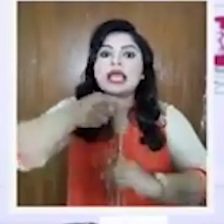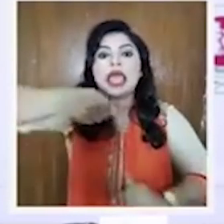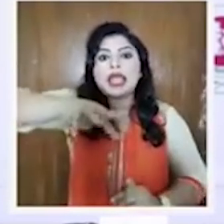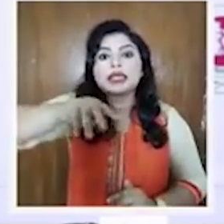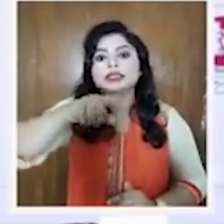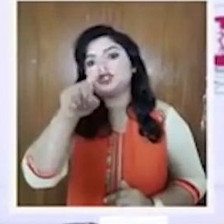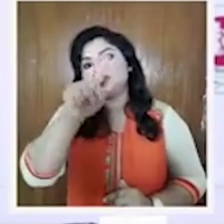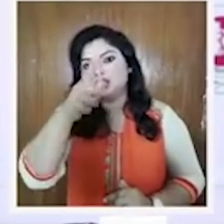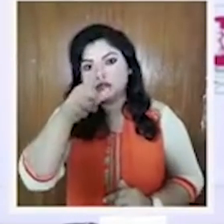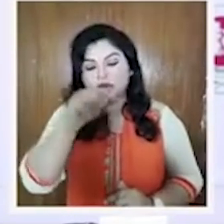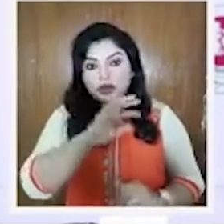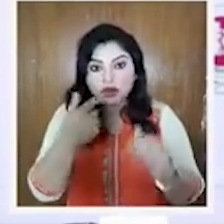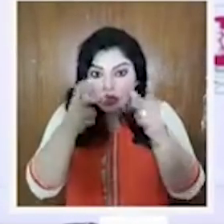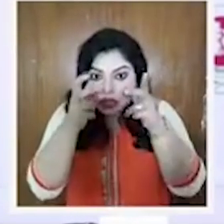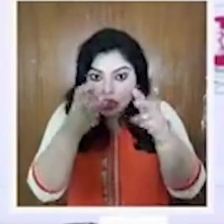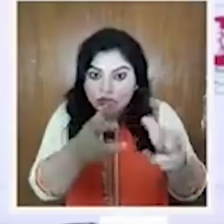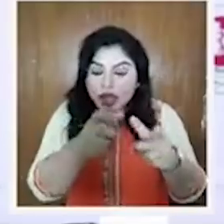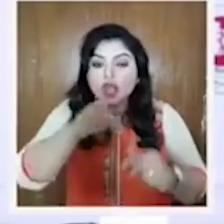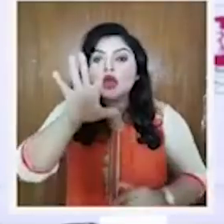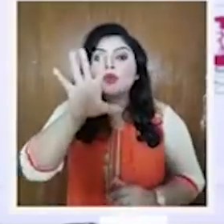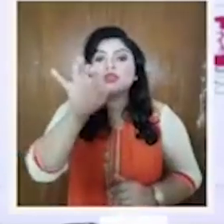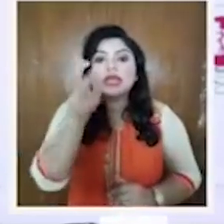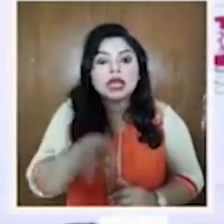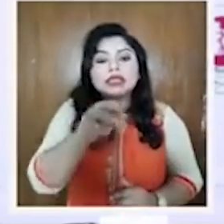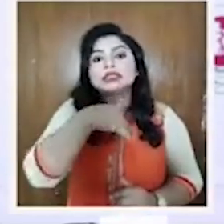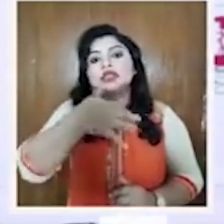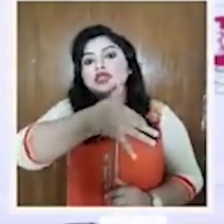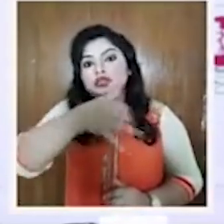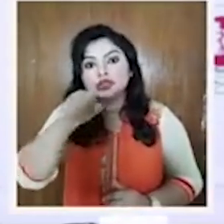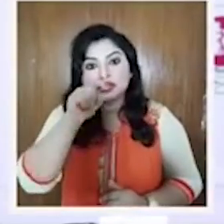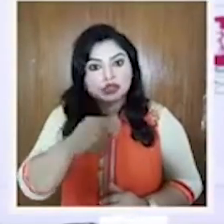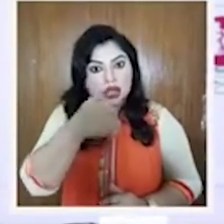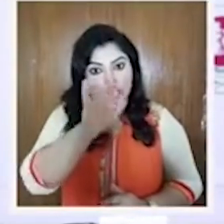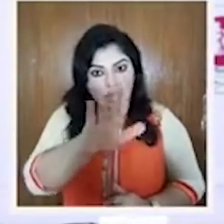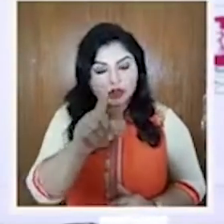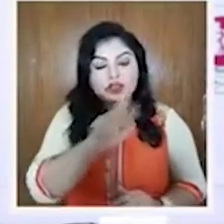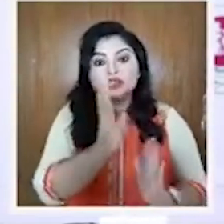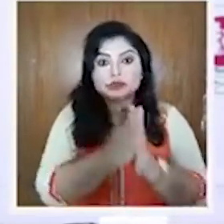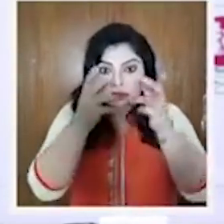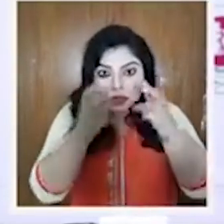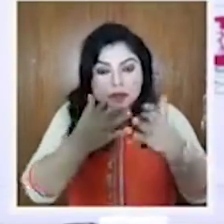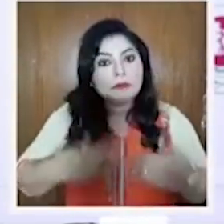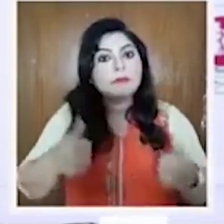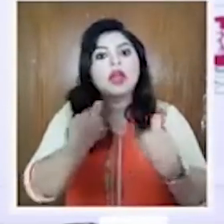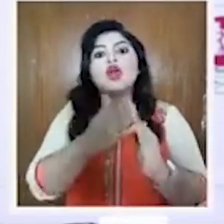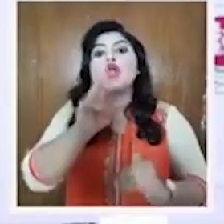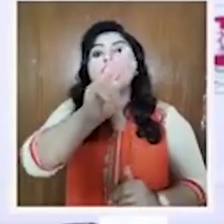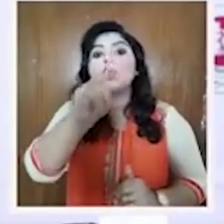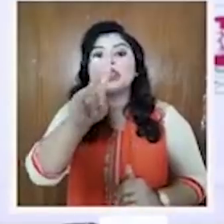হয়েছেন 759 জন। 24 ঘন্টা আইসোলেশন থেকে ছাড়া পেয়েছেন 1,017 জন। এ পর্যন্ত সর্বমোট